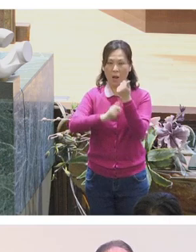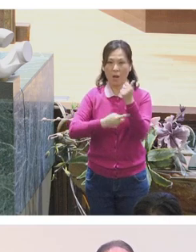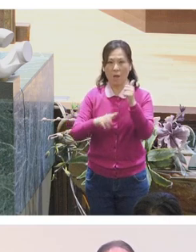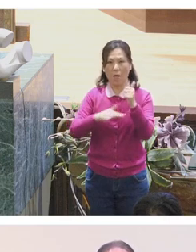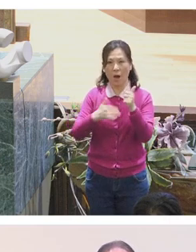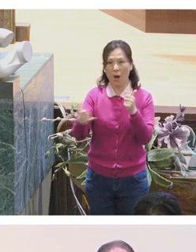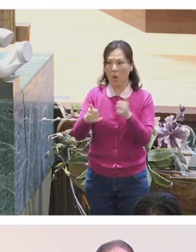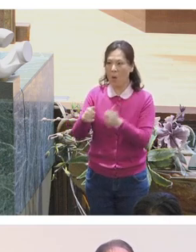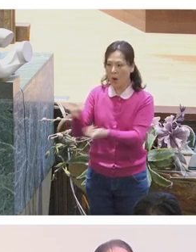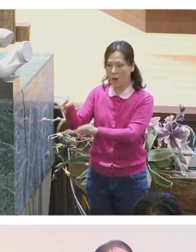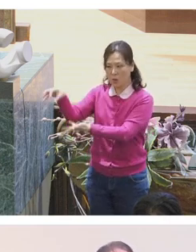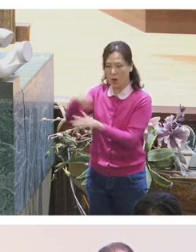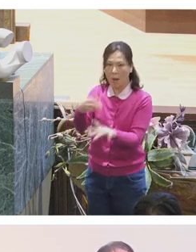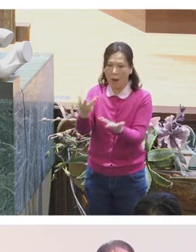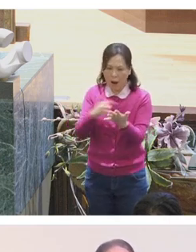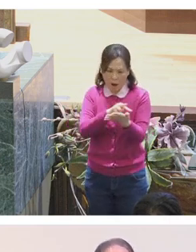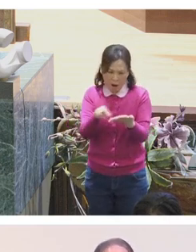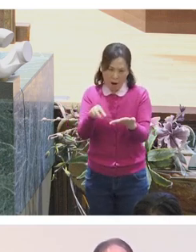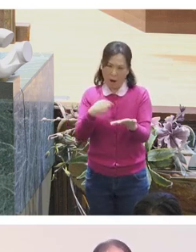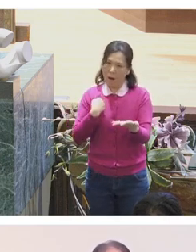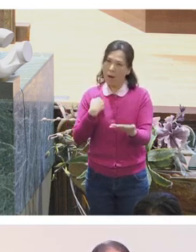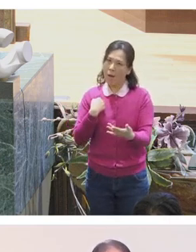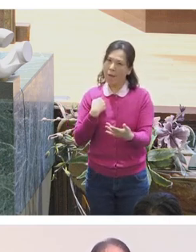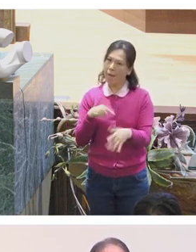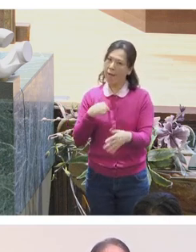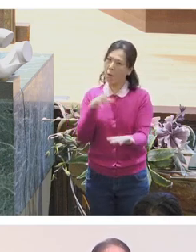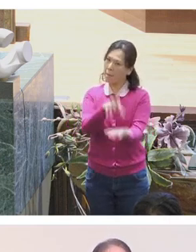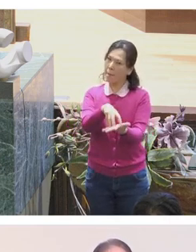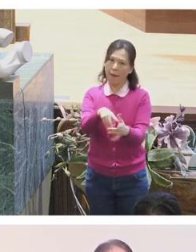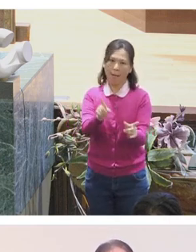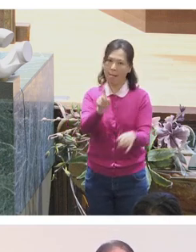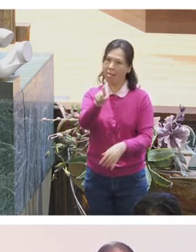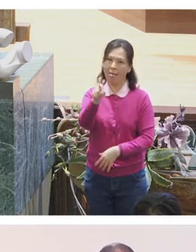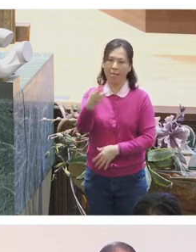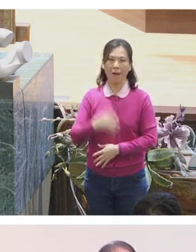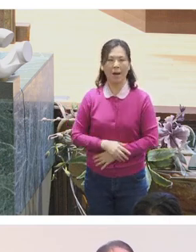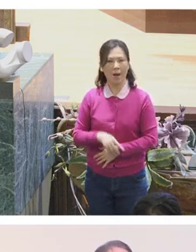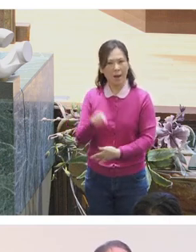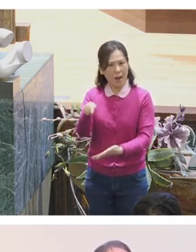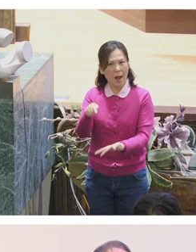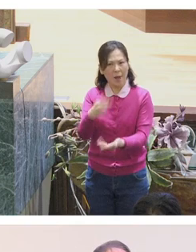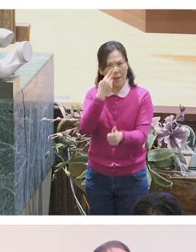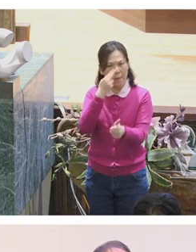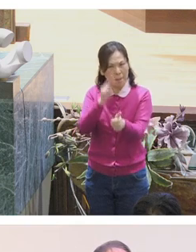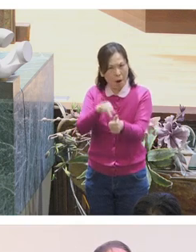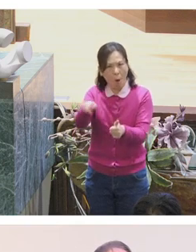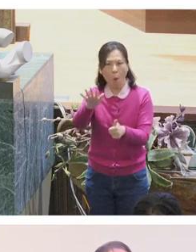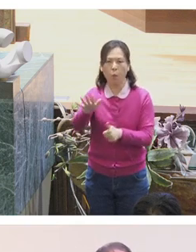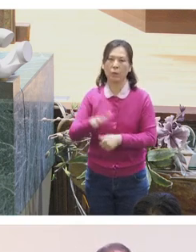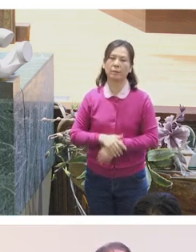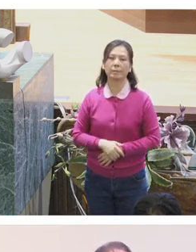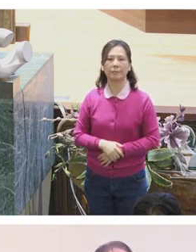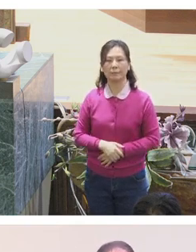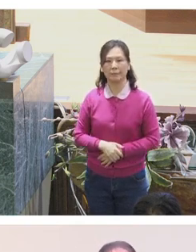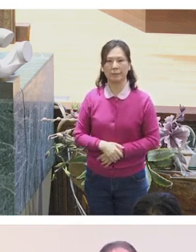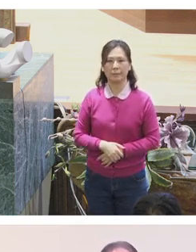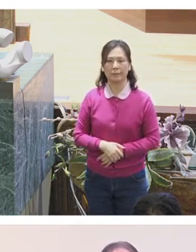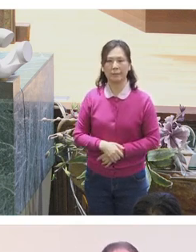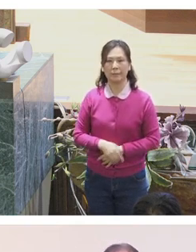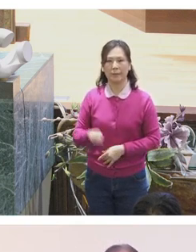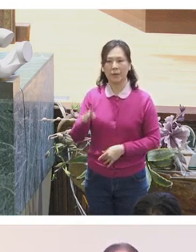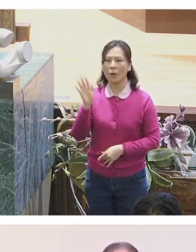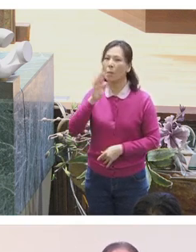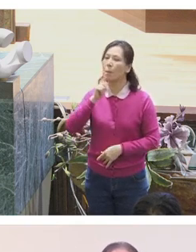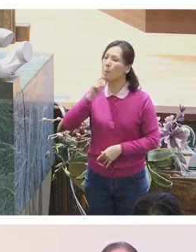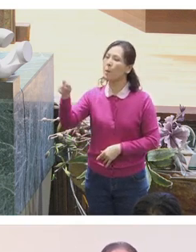料，我真的无法证明它是有害事业废弃物。所以我们不歧